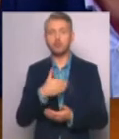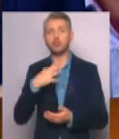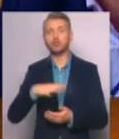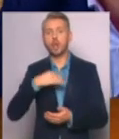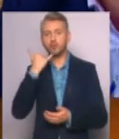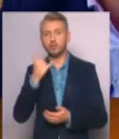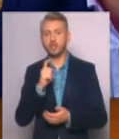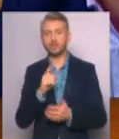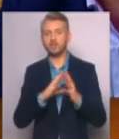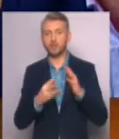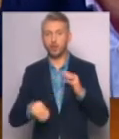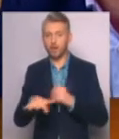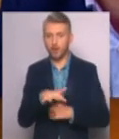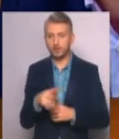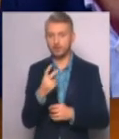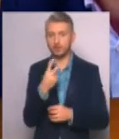з Виноградаря